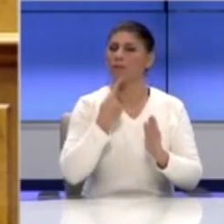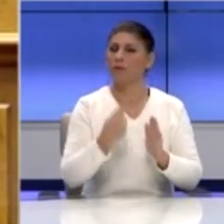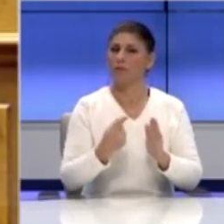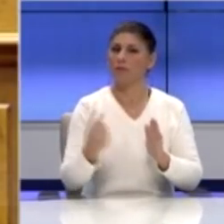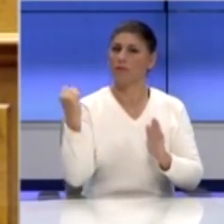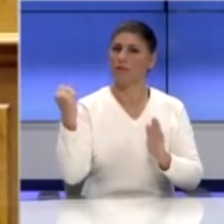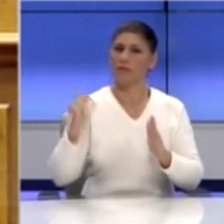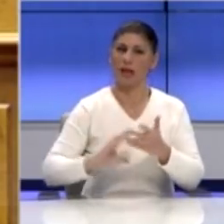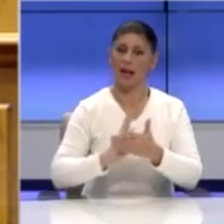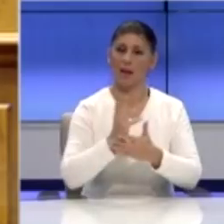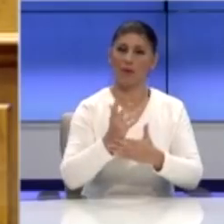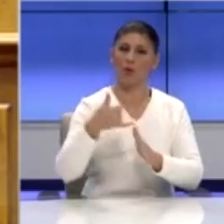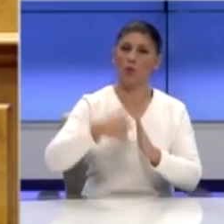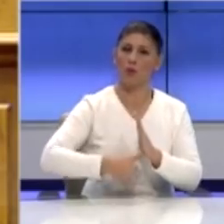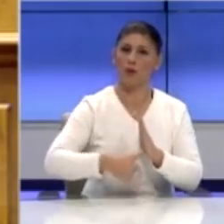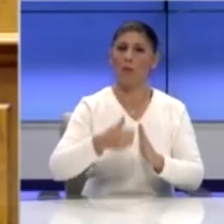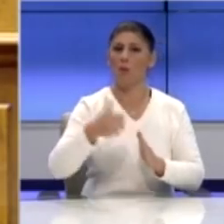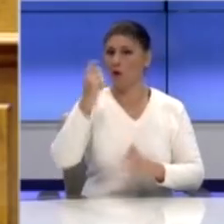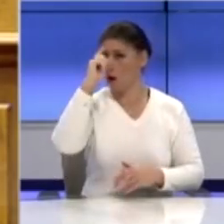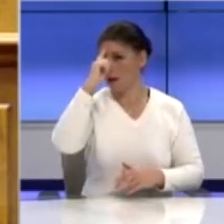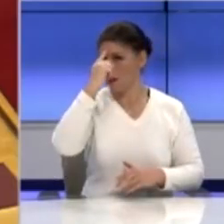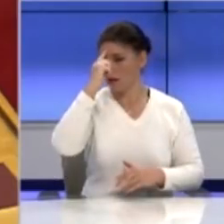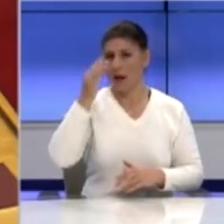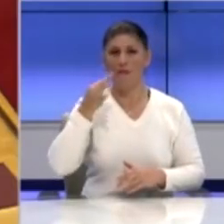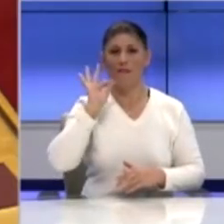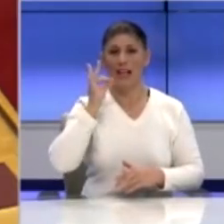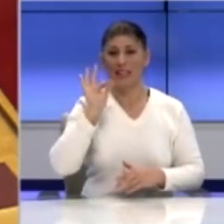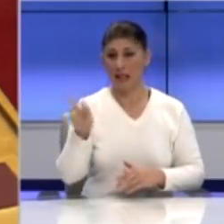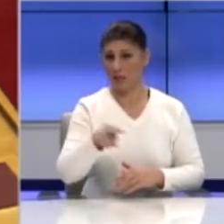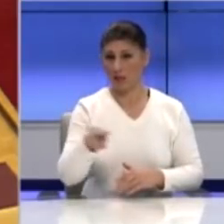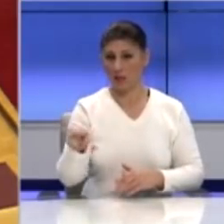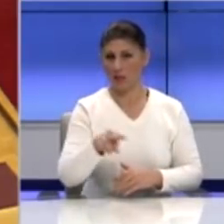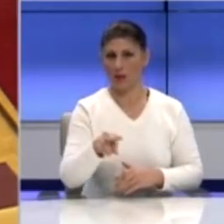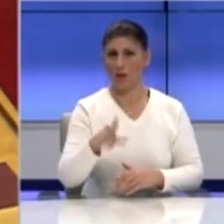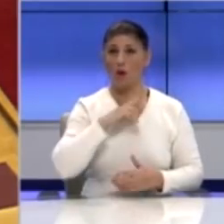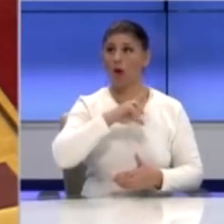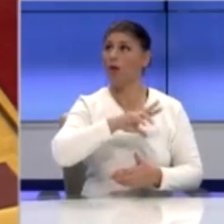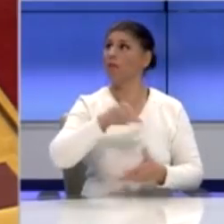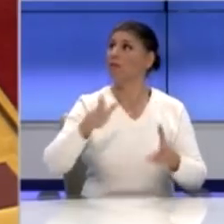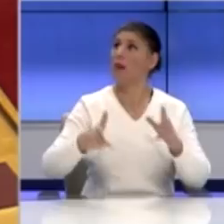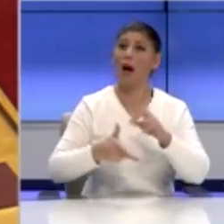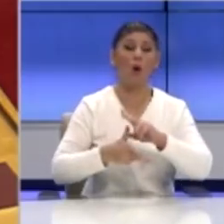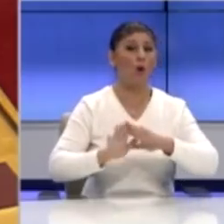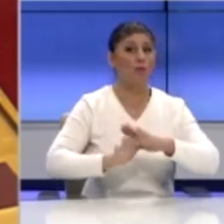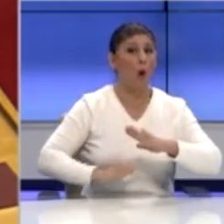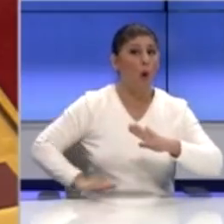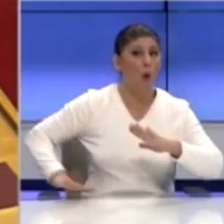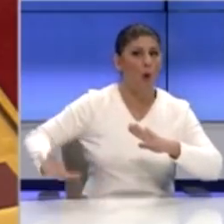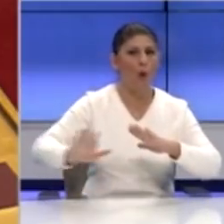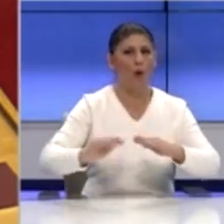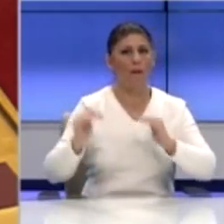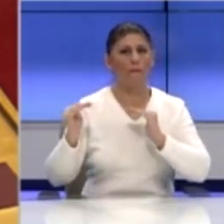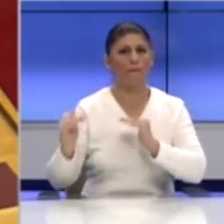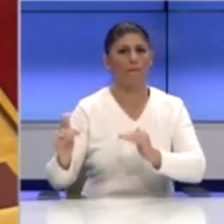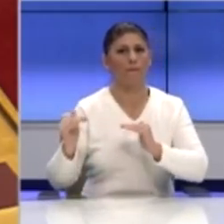για ισχυρή ανάπτυξη ουσιαστικά μόνο σε Ινδία και Βραζιλία, προβλέποντας πως ολόκληρος ο υπόλοιπος κόσμος θα